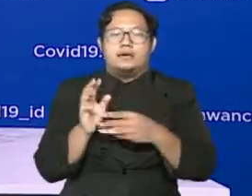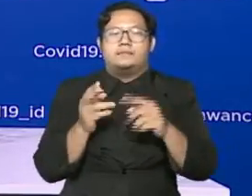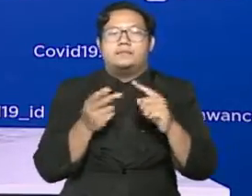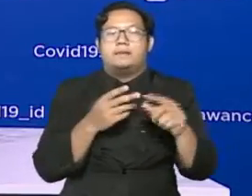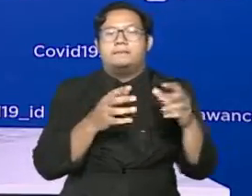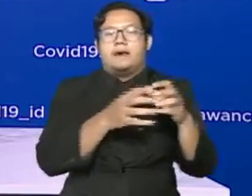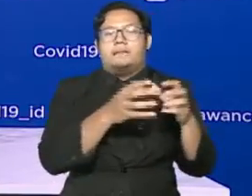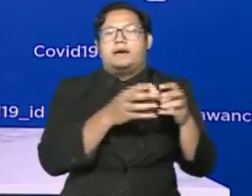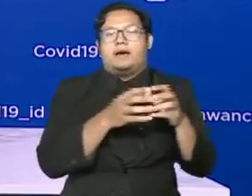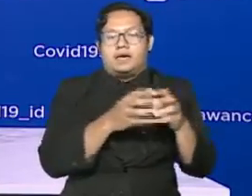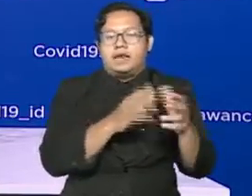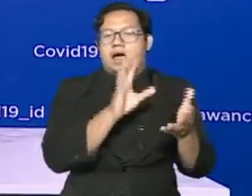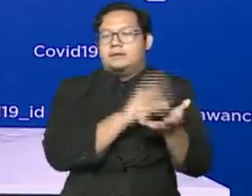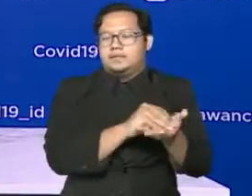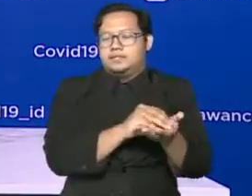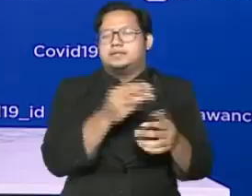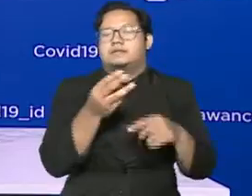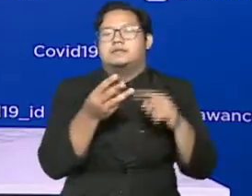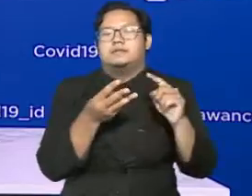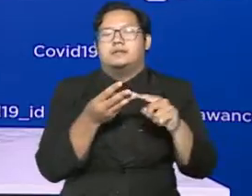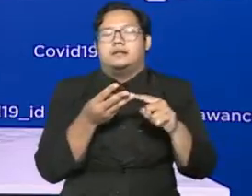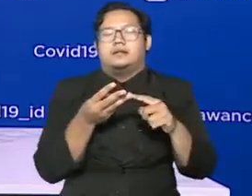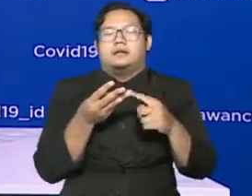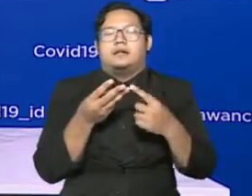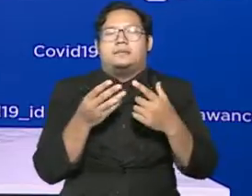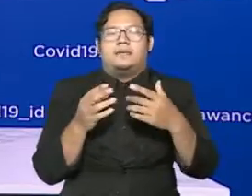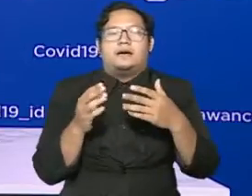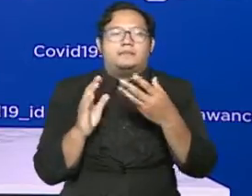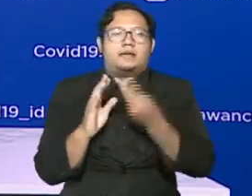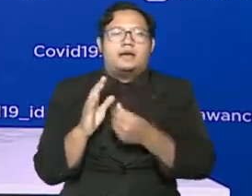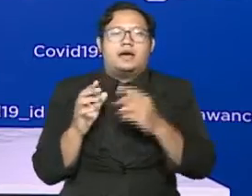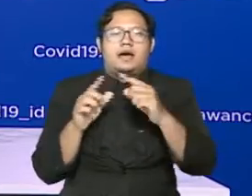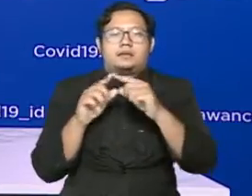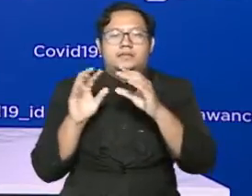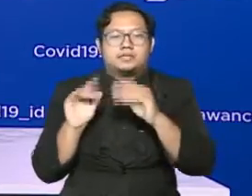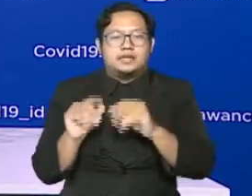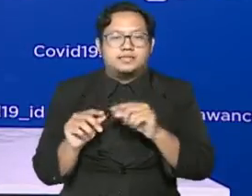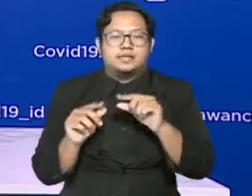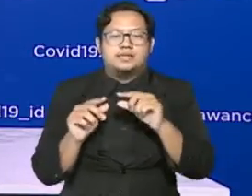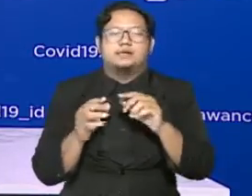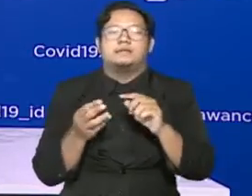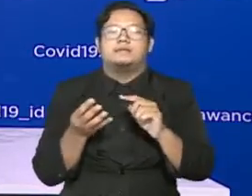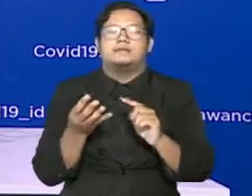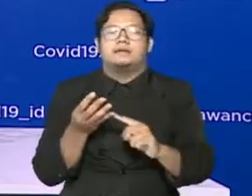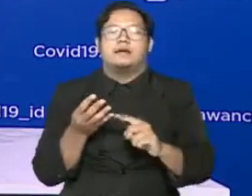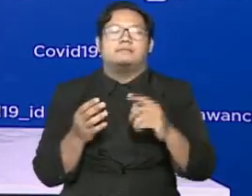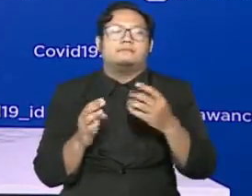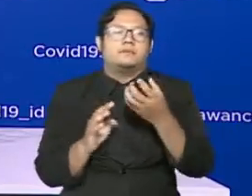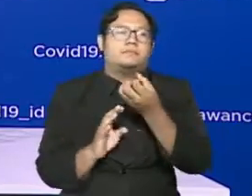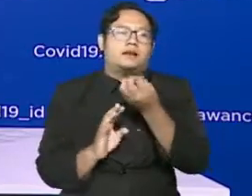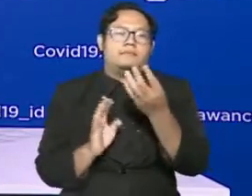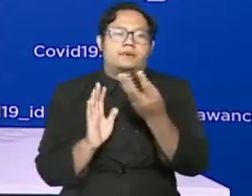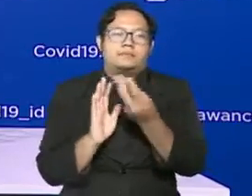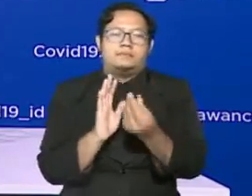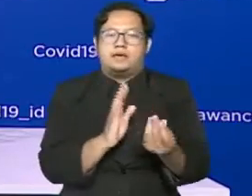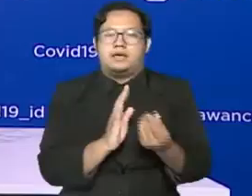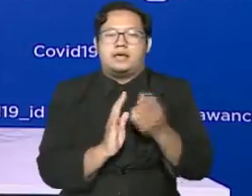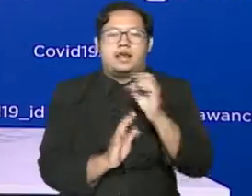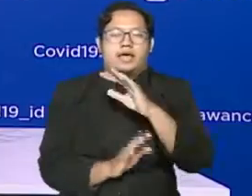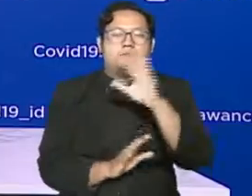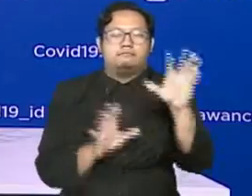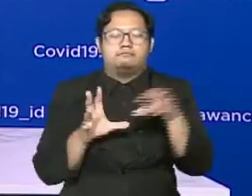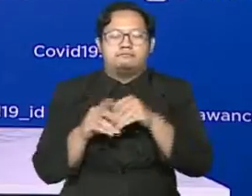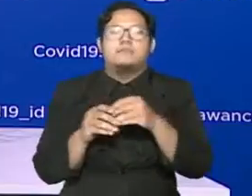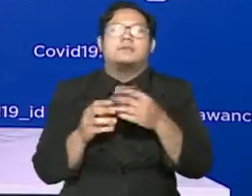bahan habis pakai komponen biaya administrasi overhead dan komponen biaya lainnya yang Kita sesuaikan dengan